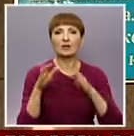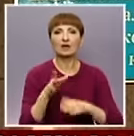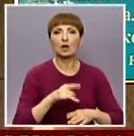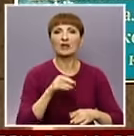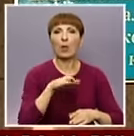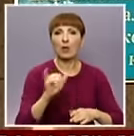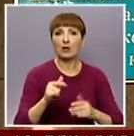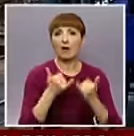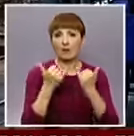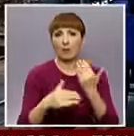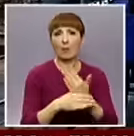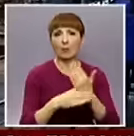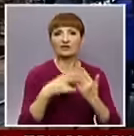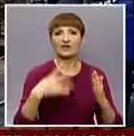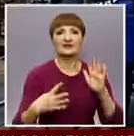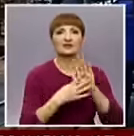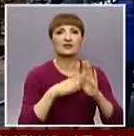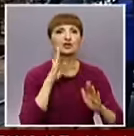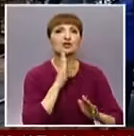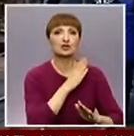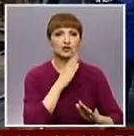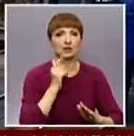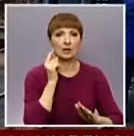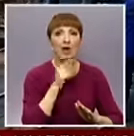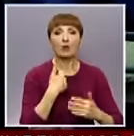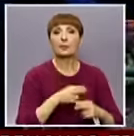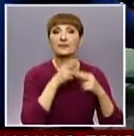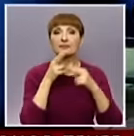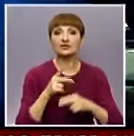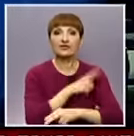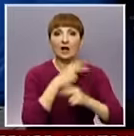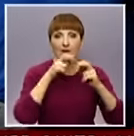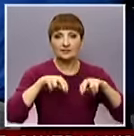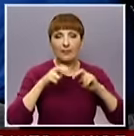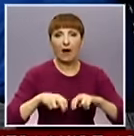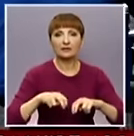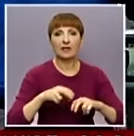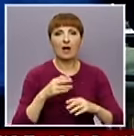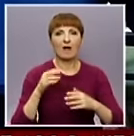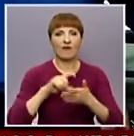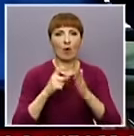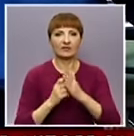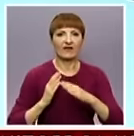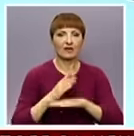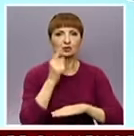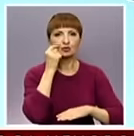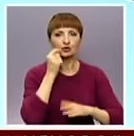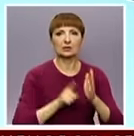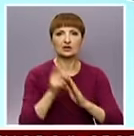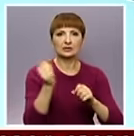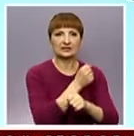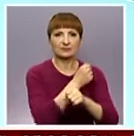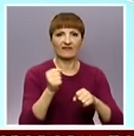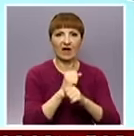Таугу для оказания помощи 29-летней женщине. По прибытии, когда врач осматривал пациентку, в комнату ворвался мужчина и начал избивать